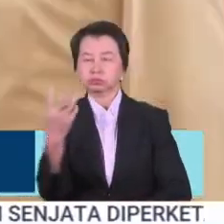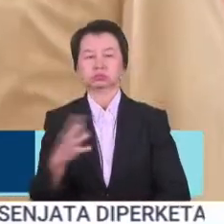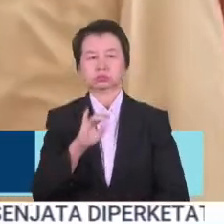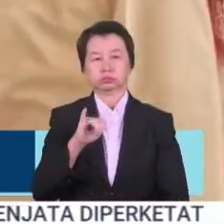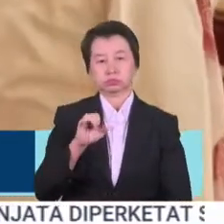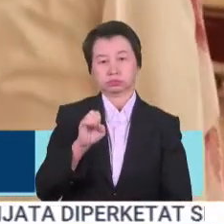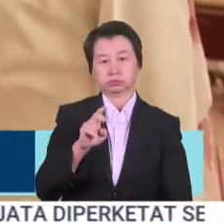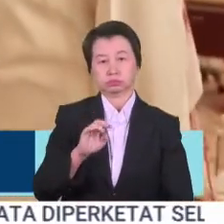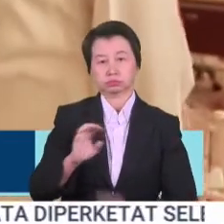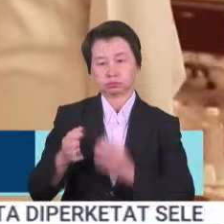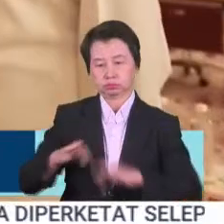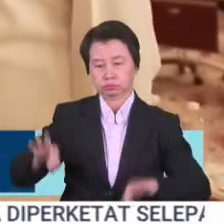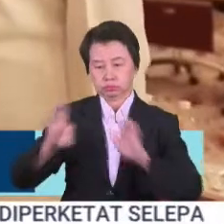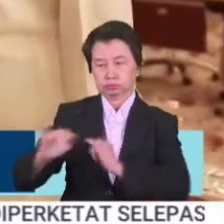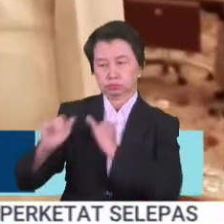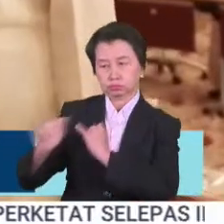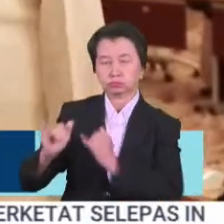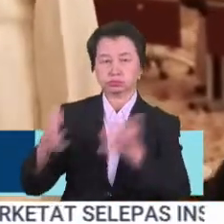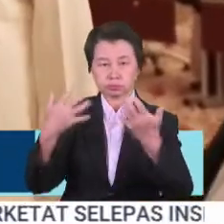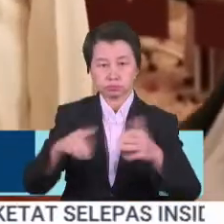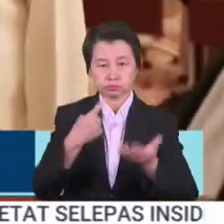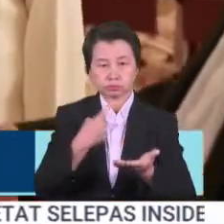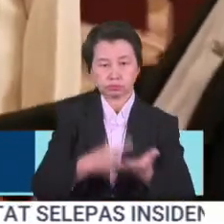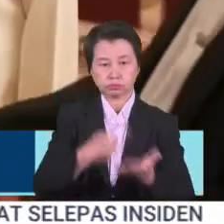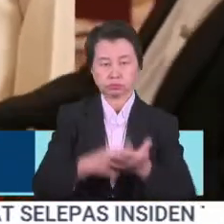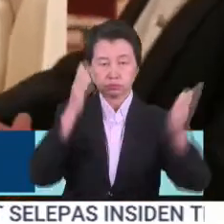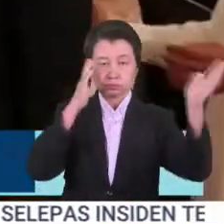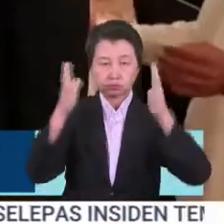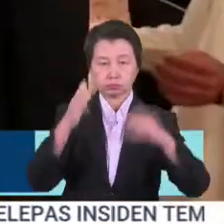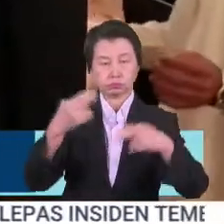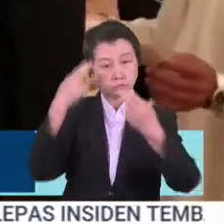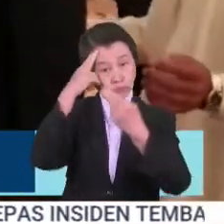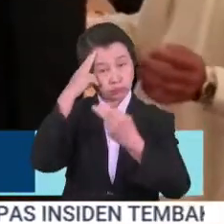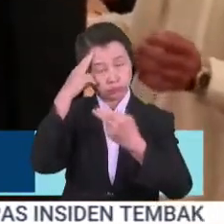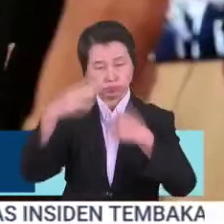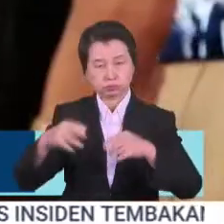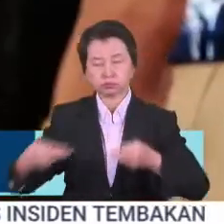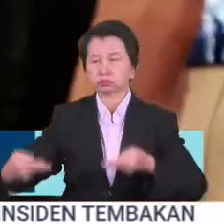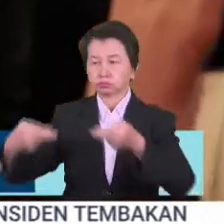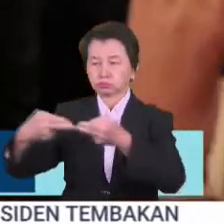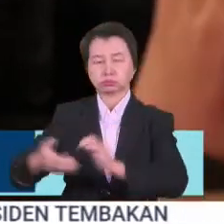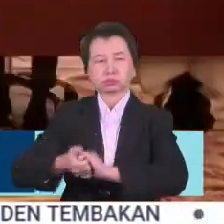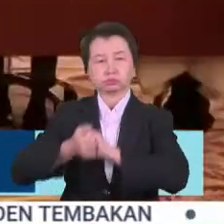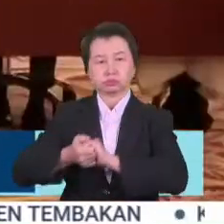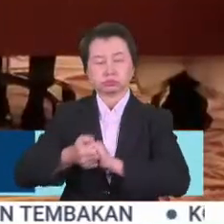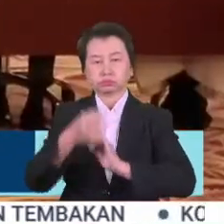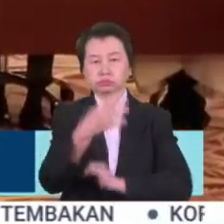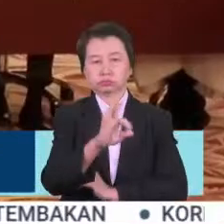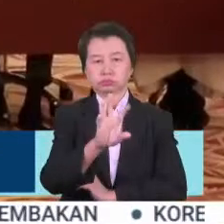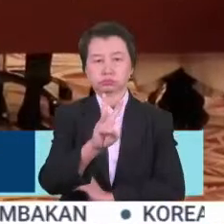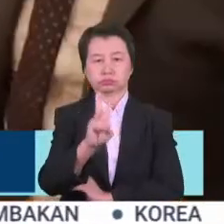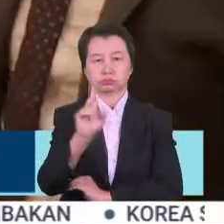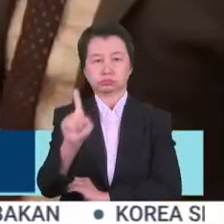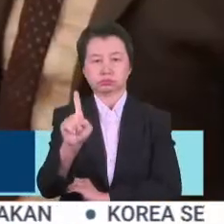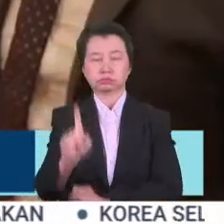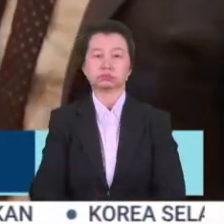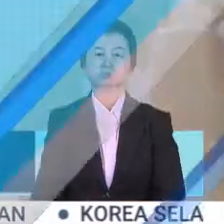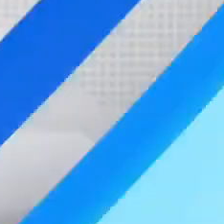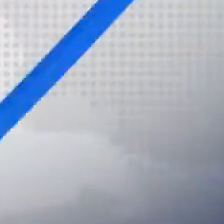menjadi kepentingan bersama telah dibincangkan. Malaysia dan Arab Saudi menjalin hubungan diplomatik sejak 1961.